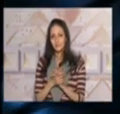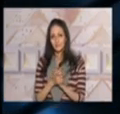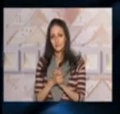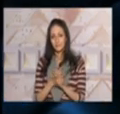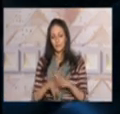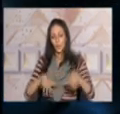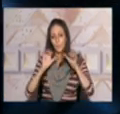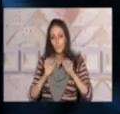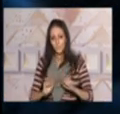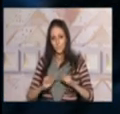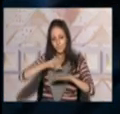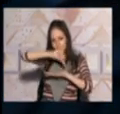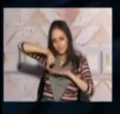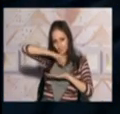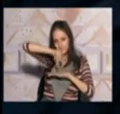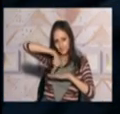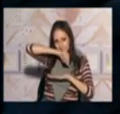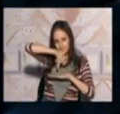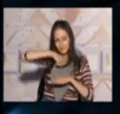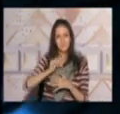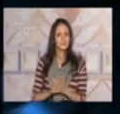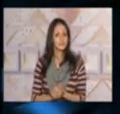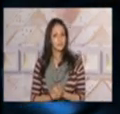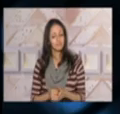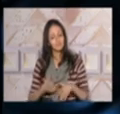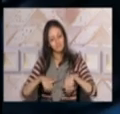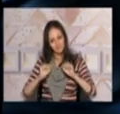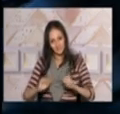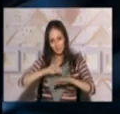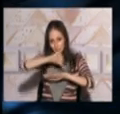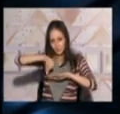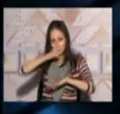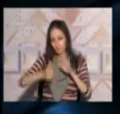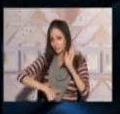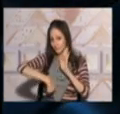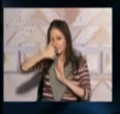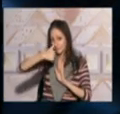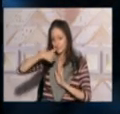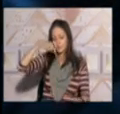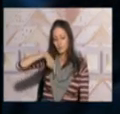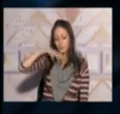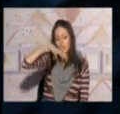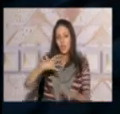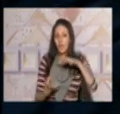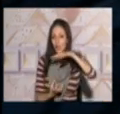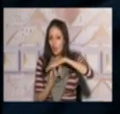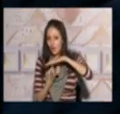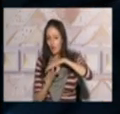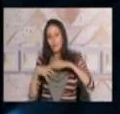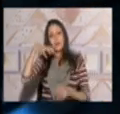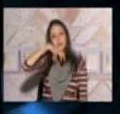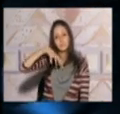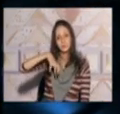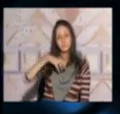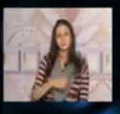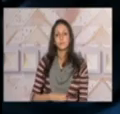بمكاتب التموين، وفي فئة ليها مكاتب التموين اللي فازت كلها من خارج القاهرة. عندنا المركز الأول مركز خدمة المواطنين المطور